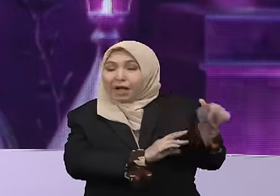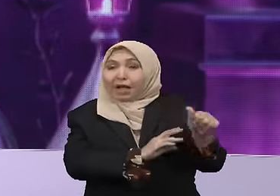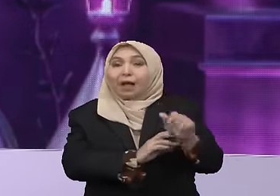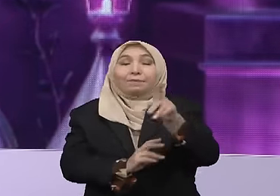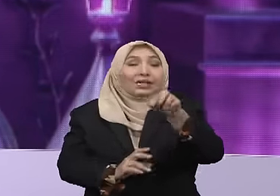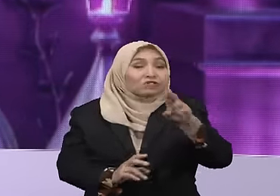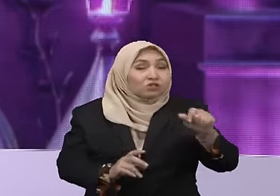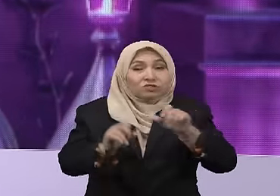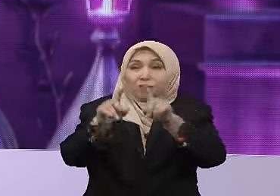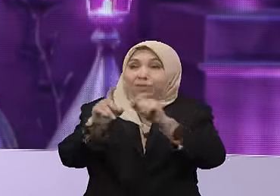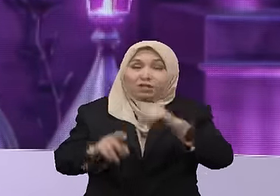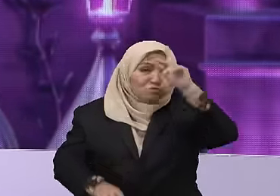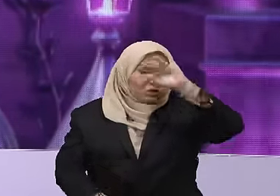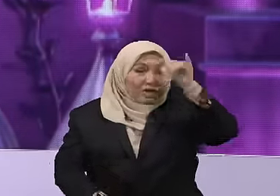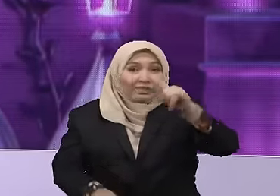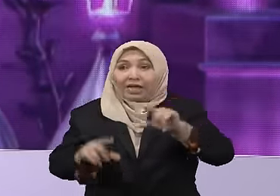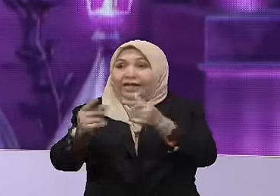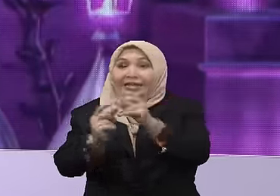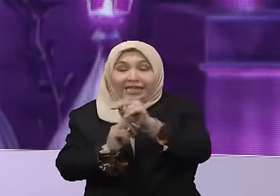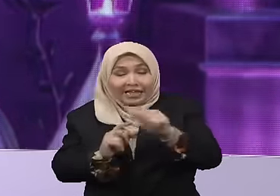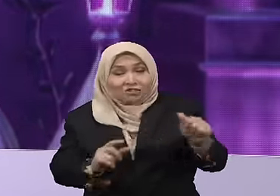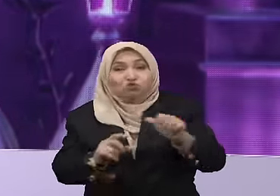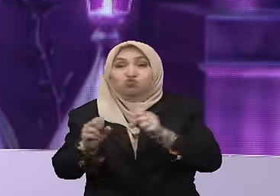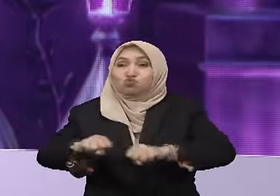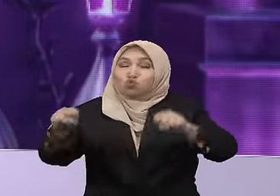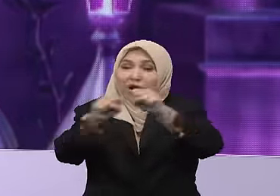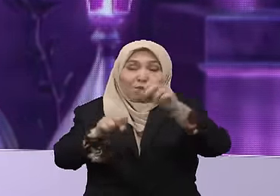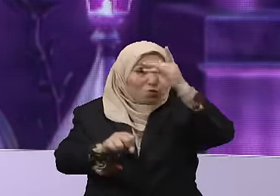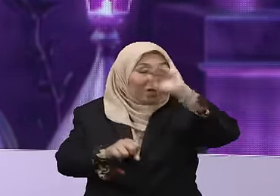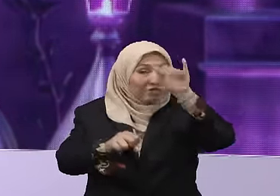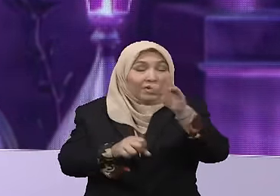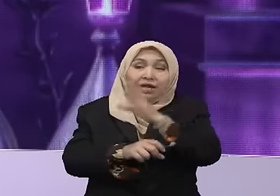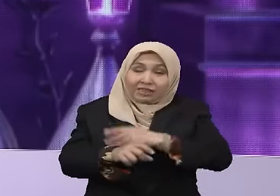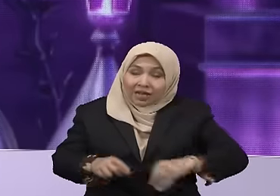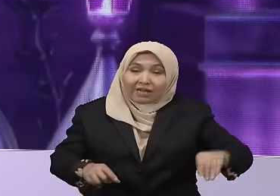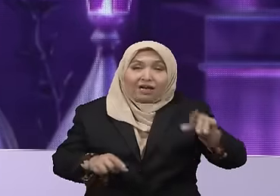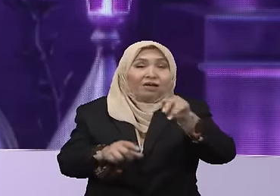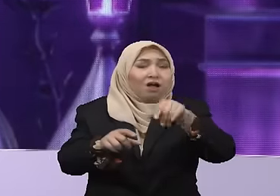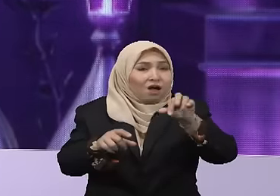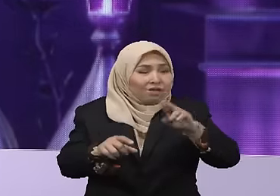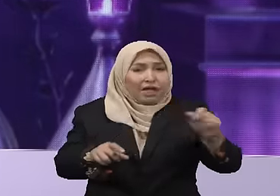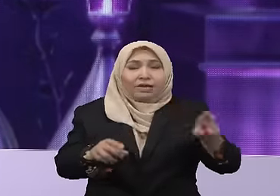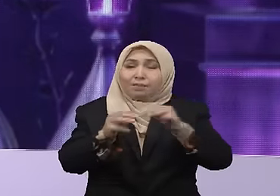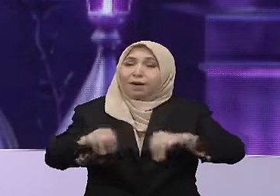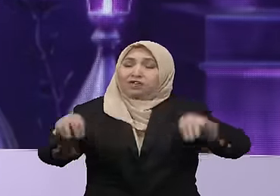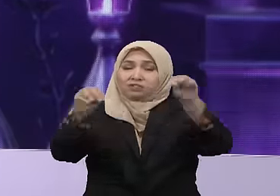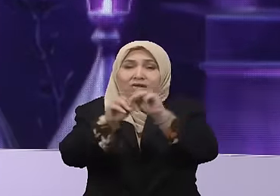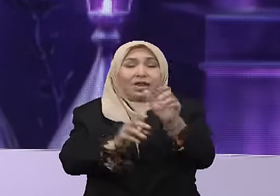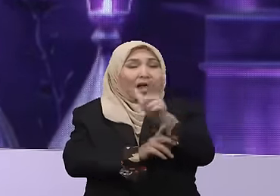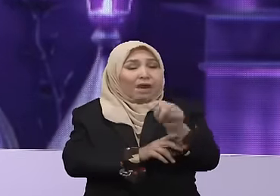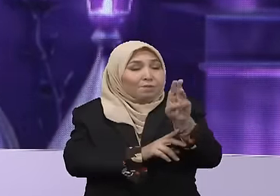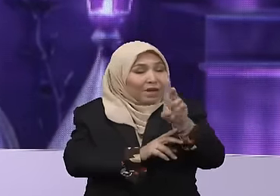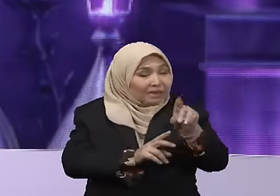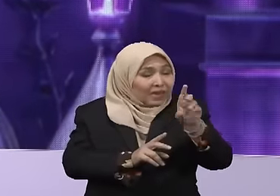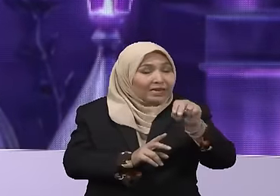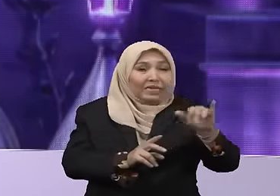Putrajaya. Juga geng Surau Putrajaya dan juga Korea, ahli Korea Masjid